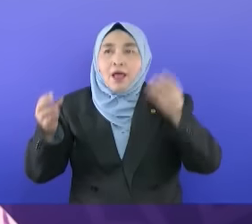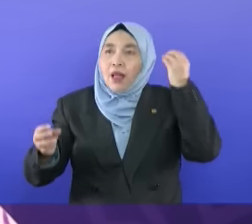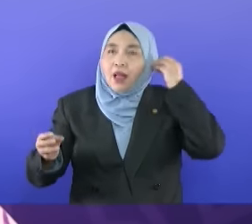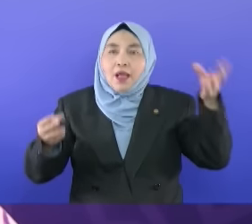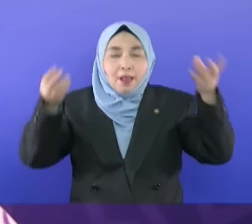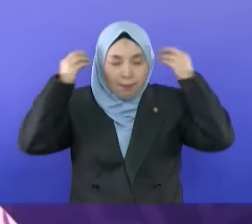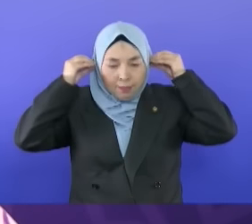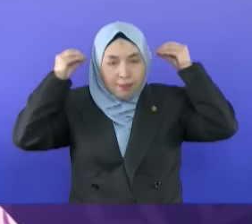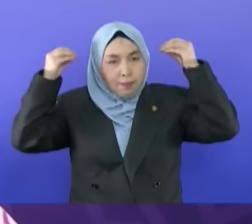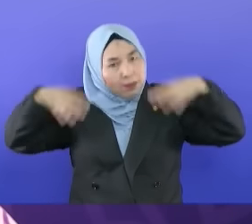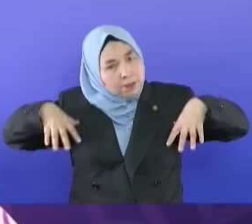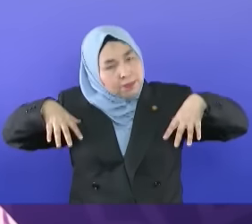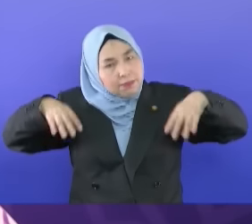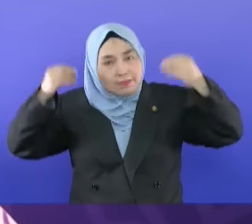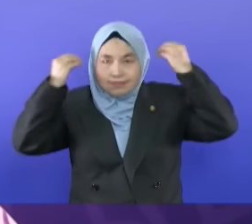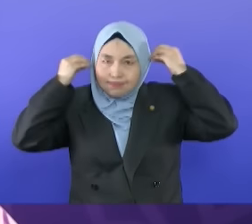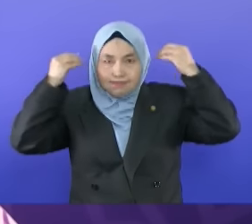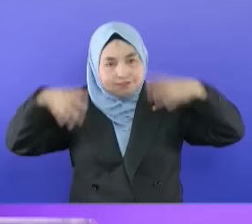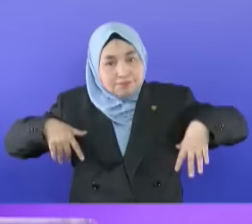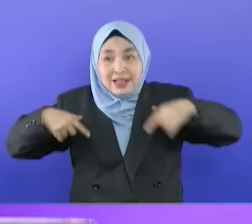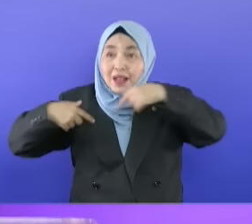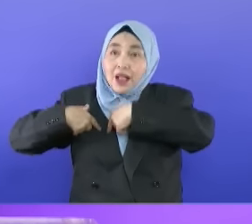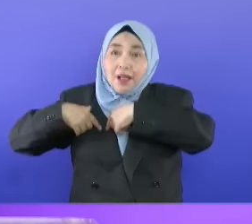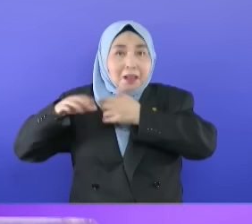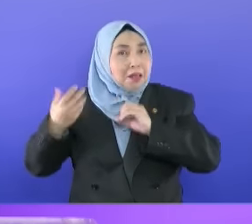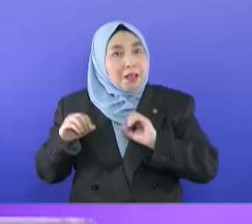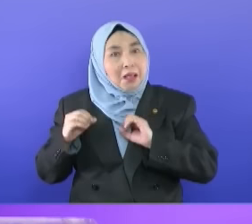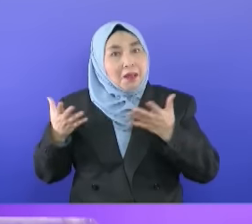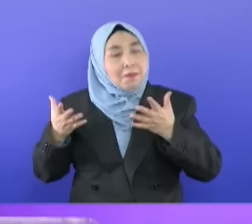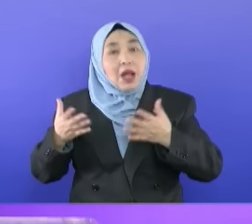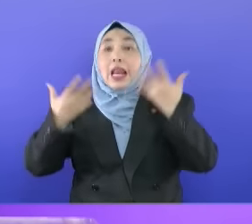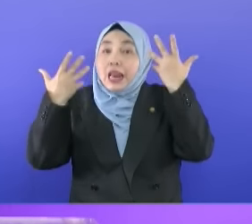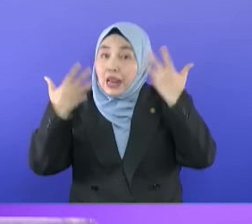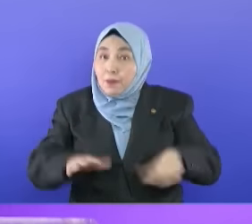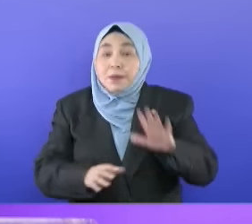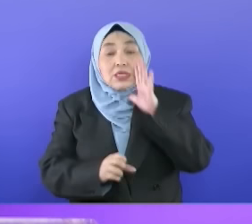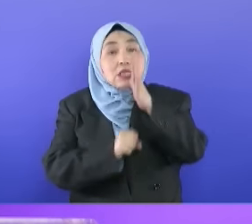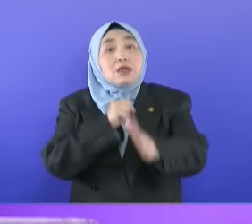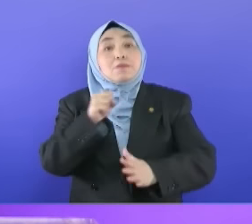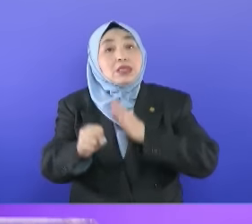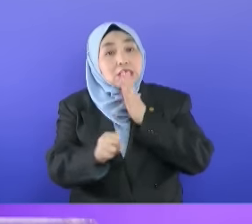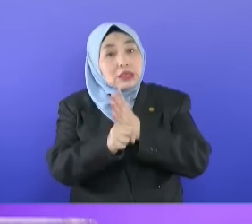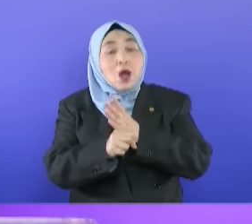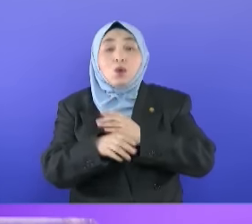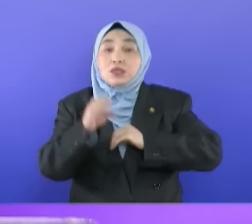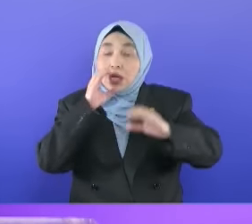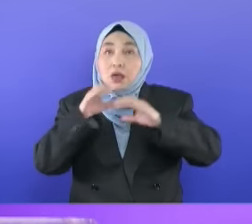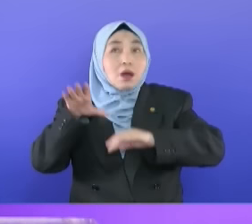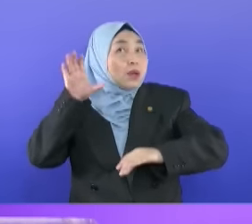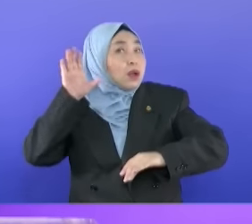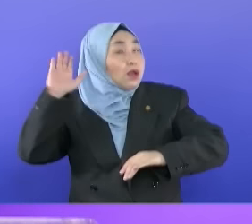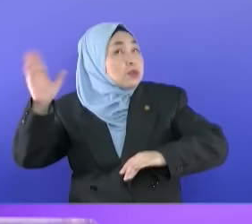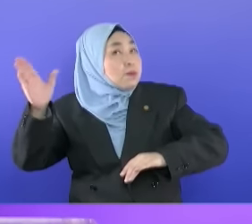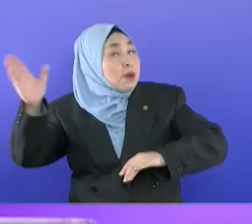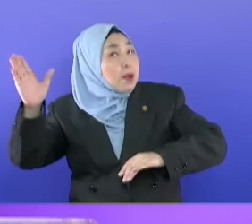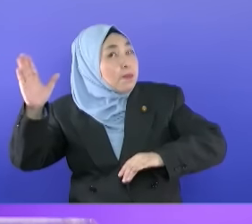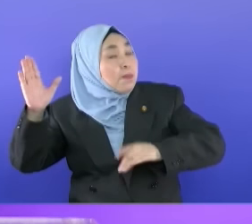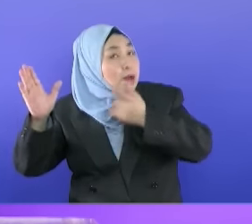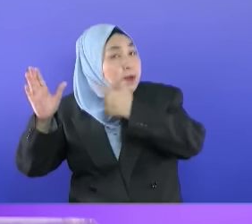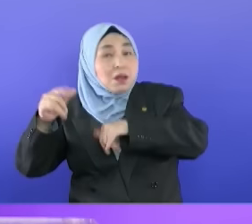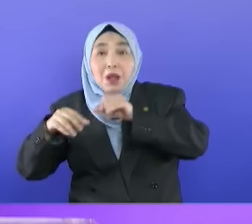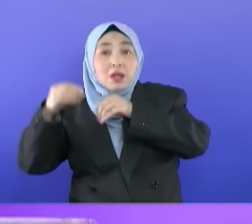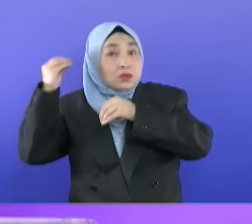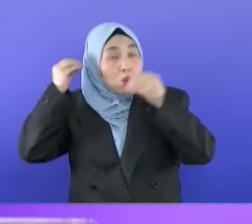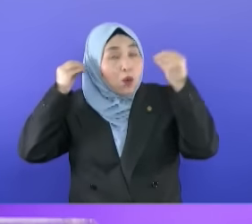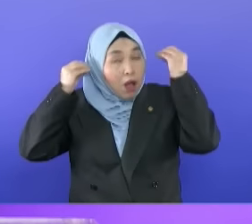Tak masuk ke telinga tak masuk ke hati tapi mungkin lepas dia mengetahui cakep dengan ceramah masuk ke telinga tapi tak masuk ke hati